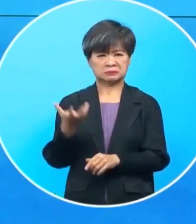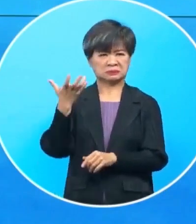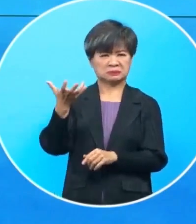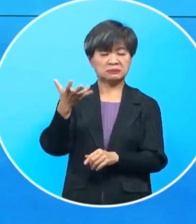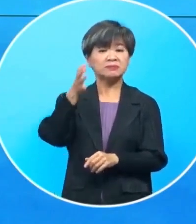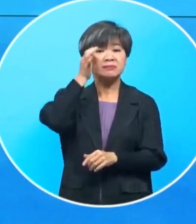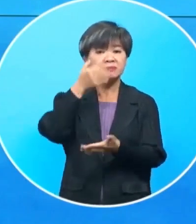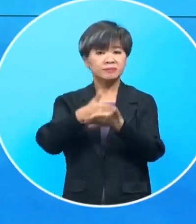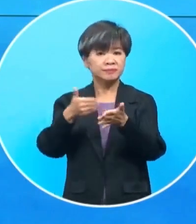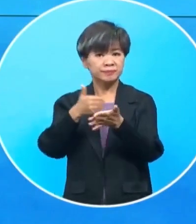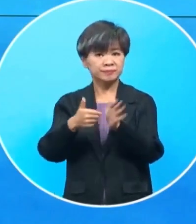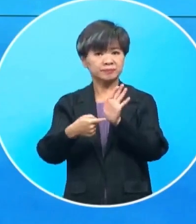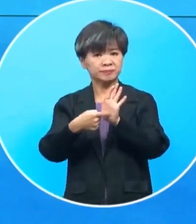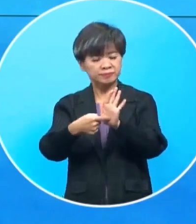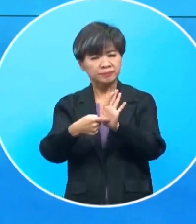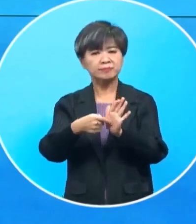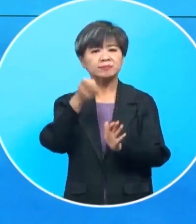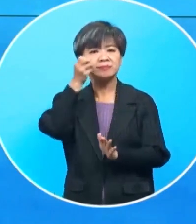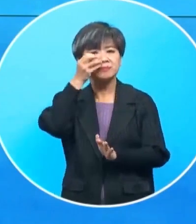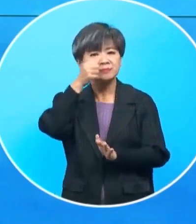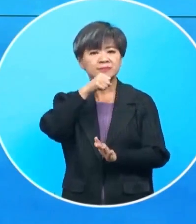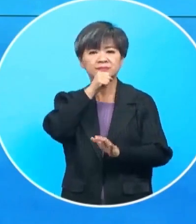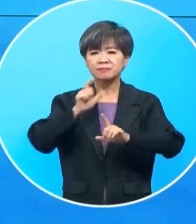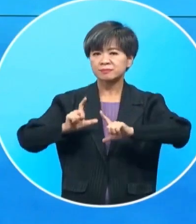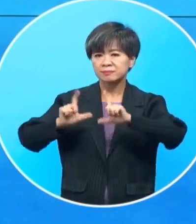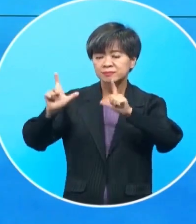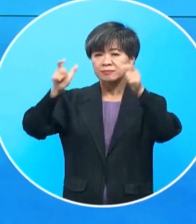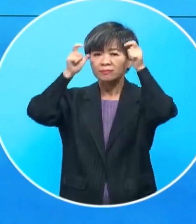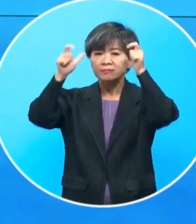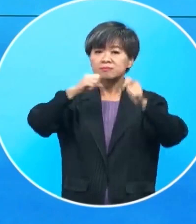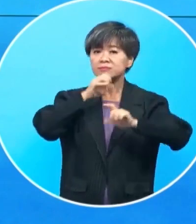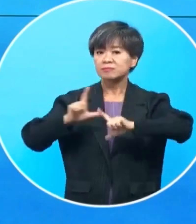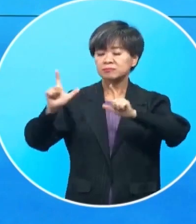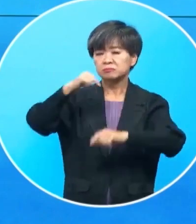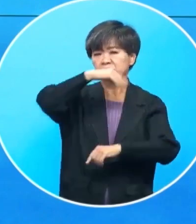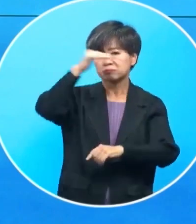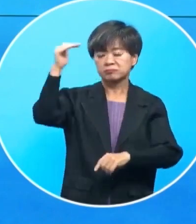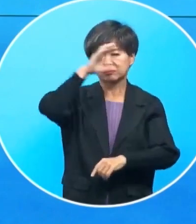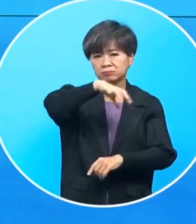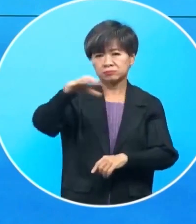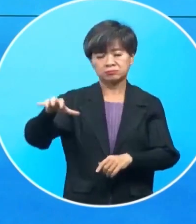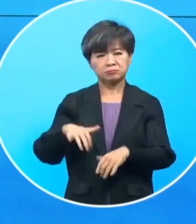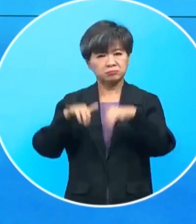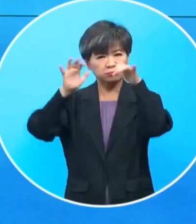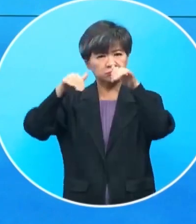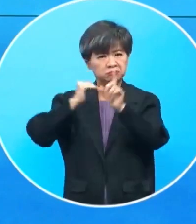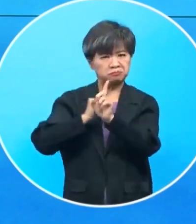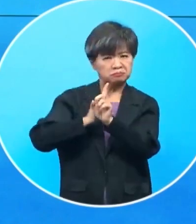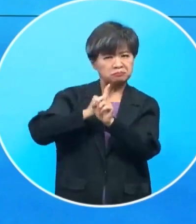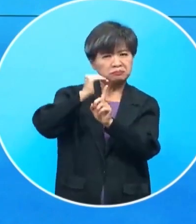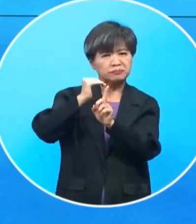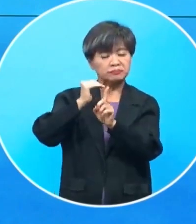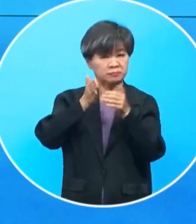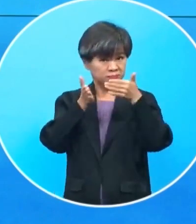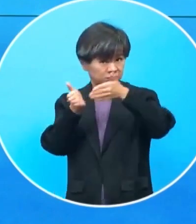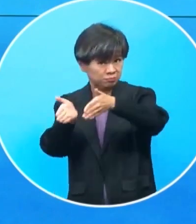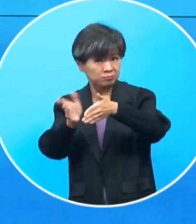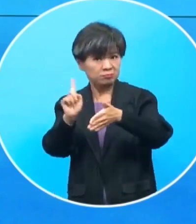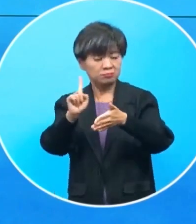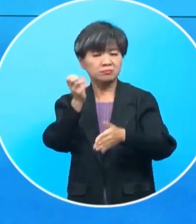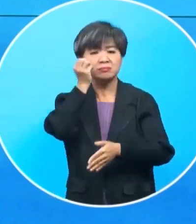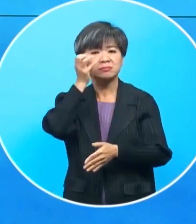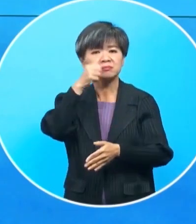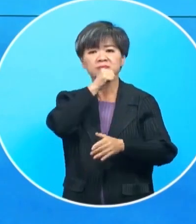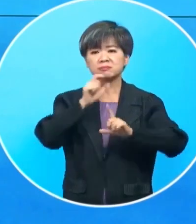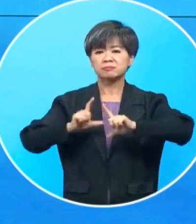从图上可以看到，大概是在花东到高屏的山区，其中雨量总雨量预估最大的是在花